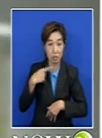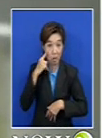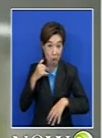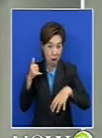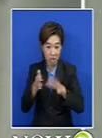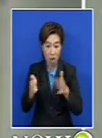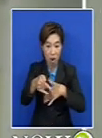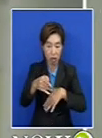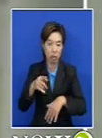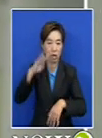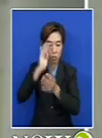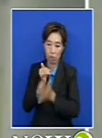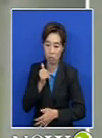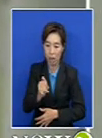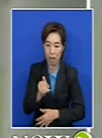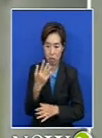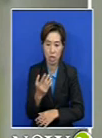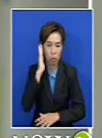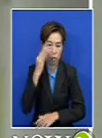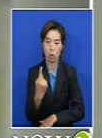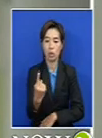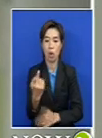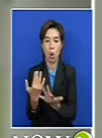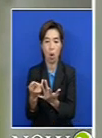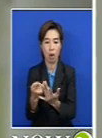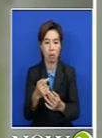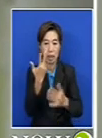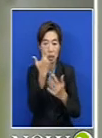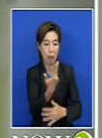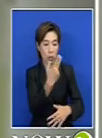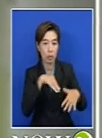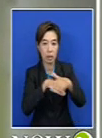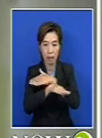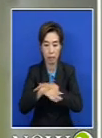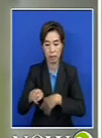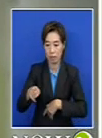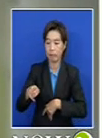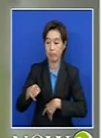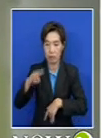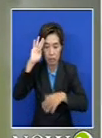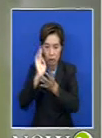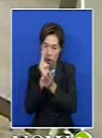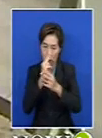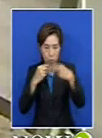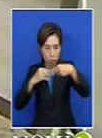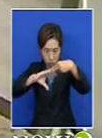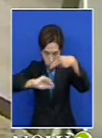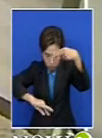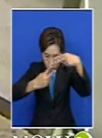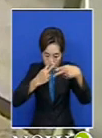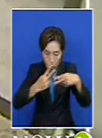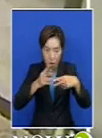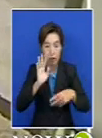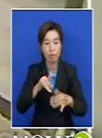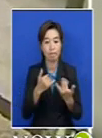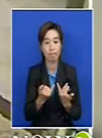รอมอบตัวตำรวจอยู่ส่วนอีก3คนเนี่ยหลบหนีไปทางตำรวจก็เลยไปตามจากกล้องวงจรปิดครับผู้ต้องหาทั้งหม